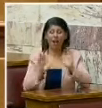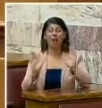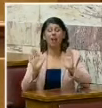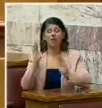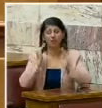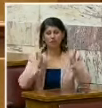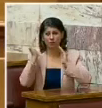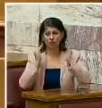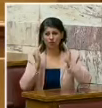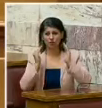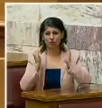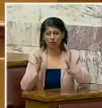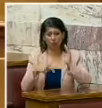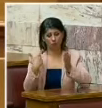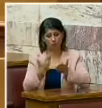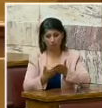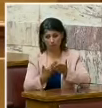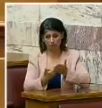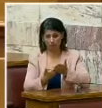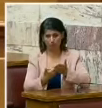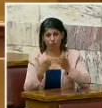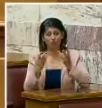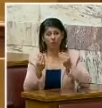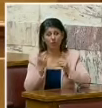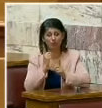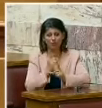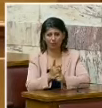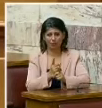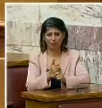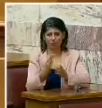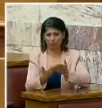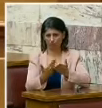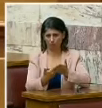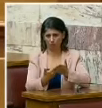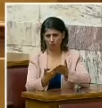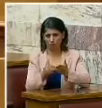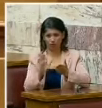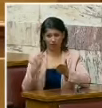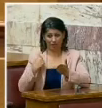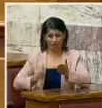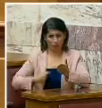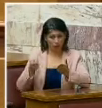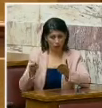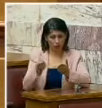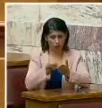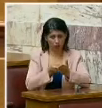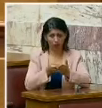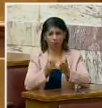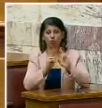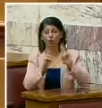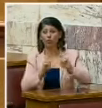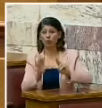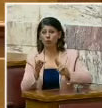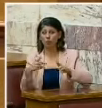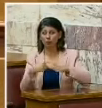σοβαρή υπόθεση. Εγώ σας απέδειξα με πολύ συγκεκριμένα τεκμήρια ότι το δημόσιο χρέος κατά το Δουνουτού θεωρεί το